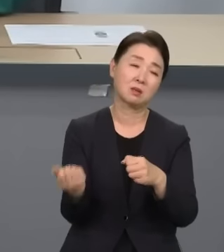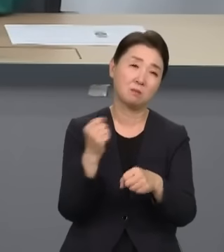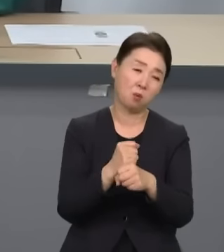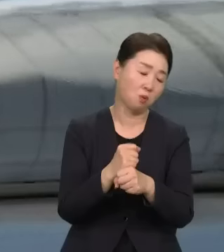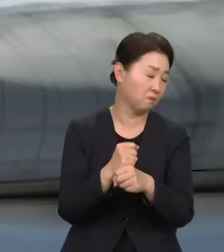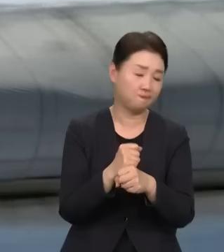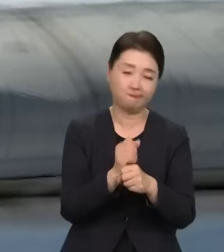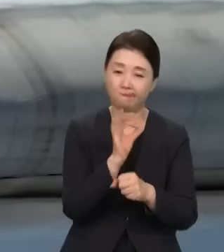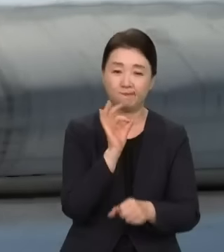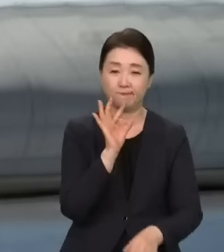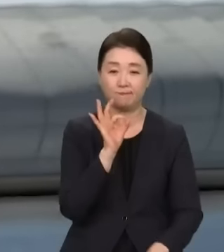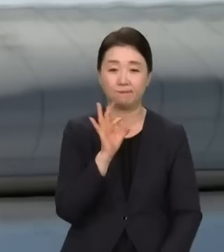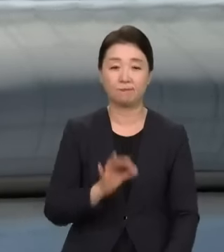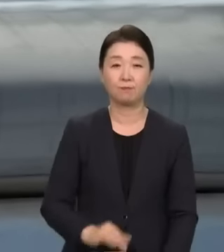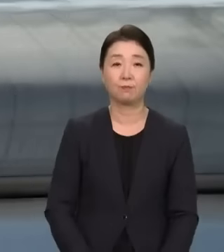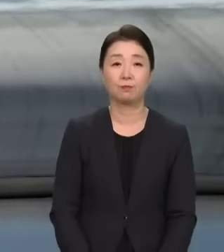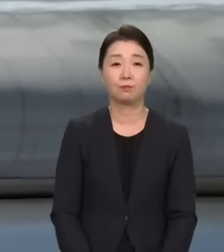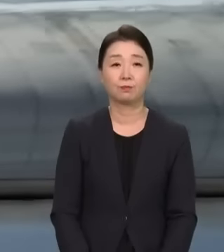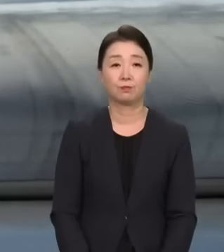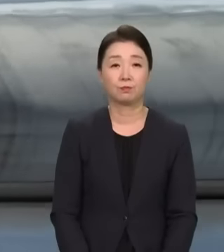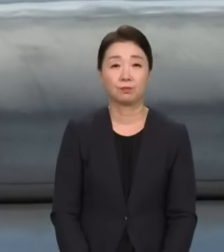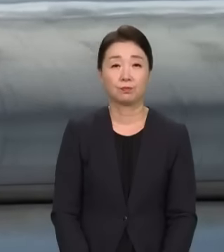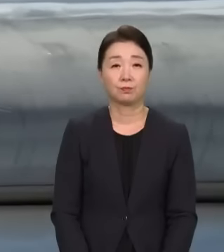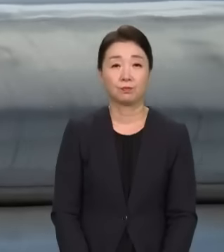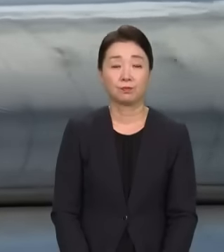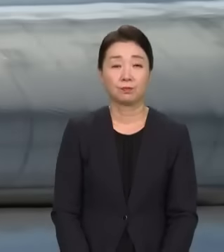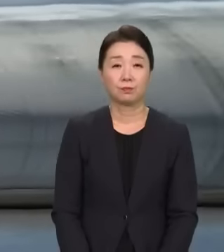없습니다. JTBC 이은진입니다.